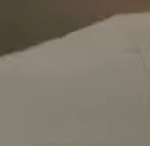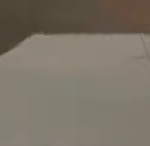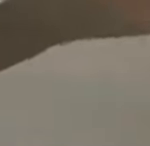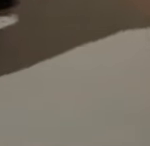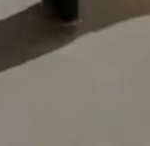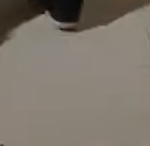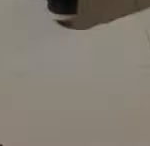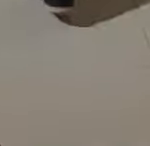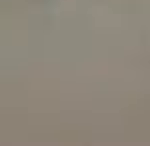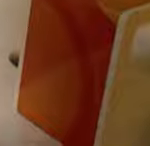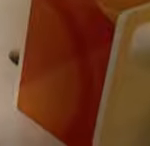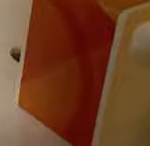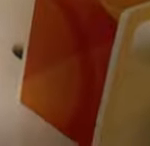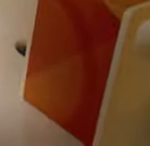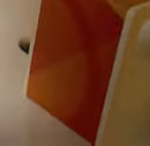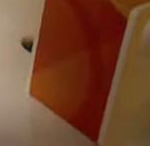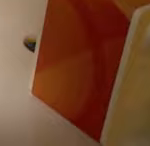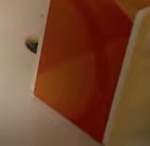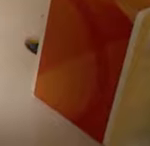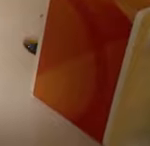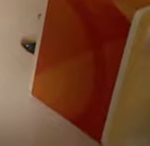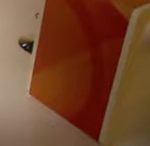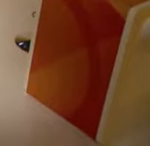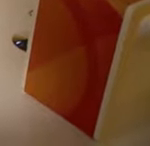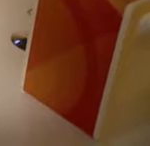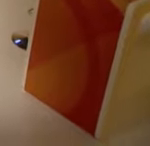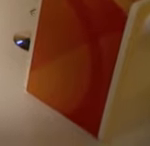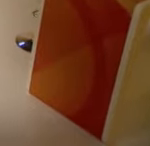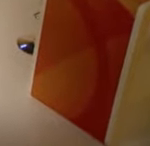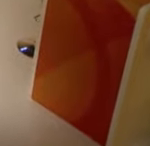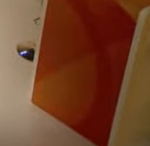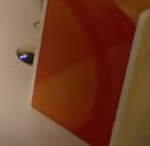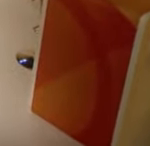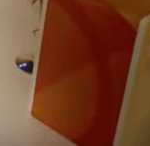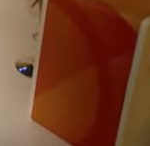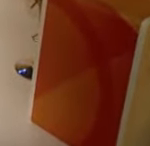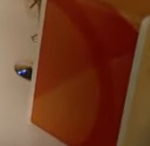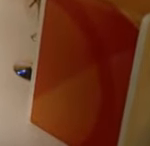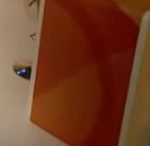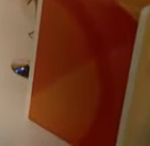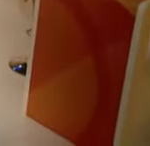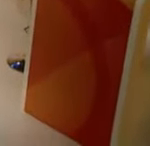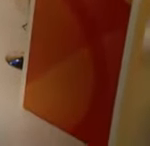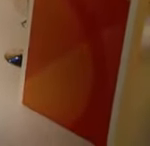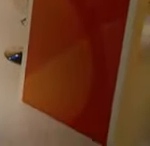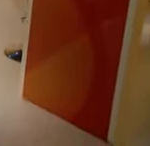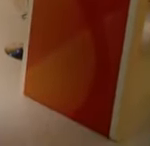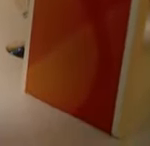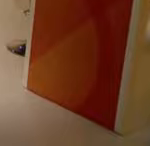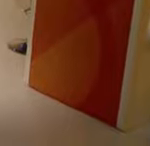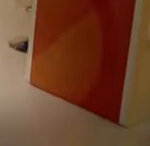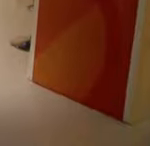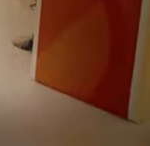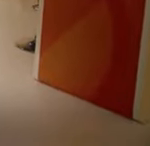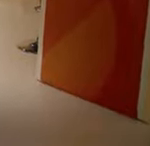hop, a ještě jednou a hop a jdeme výpady, jenom se houpeme, koleno